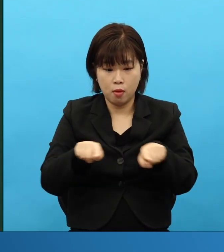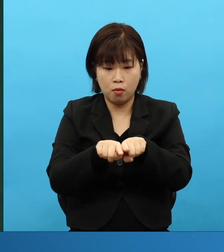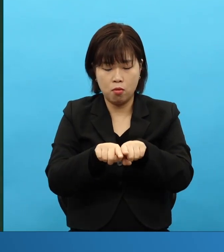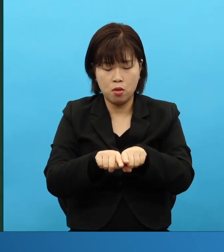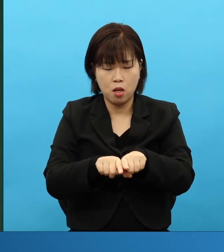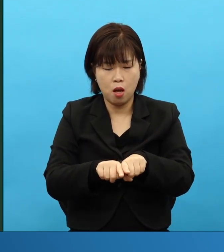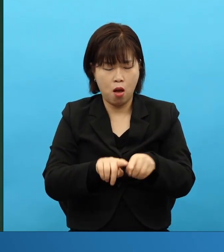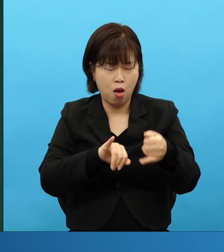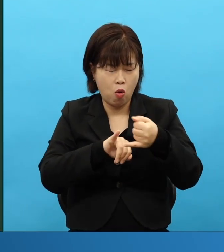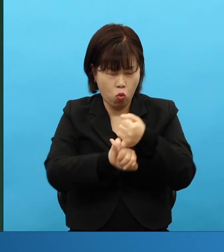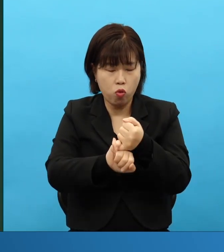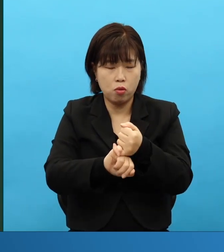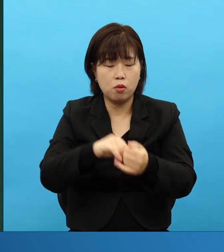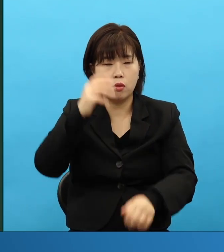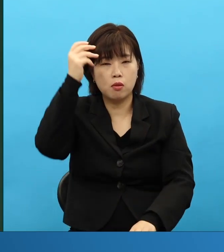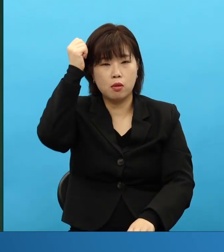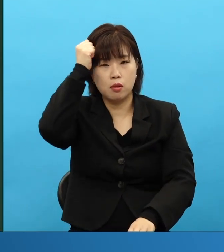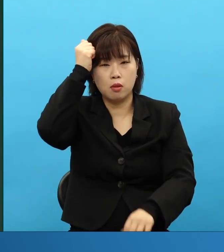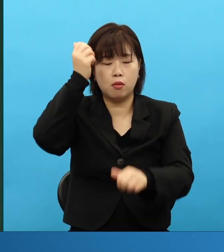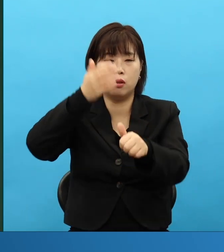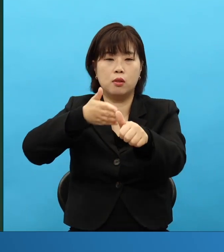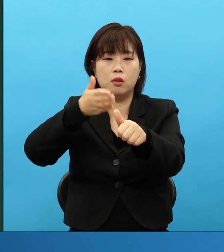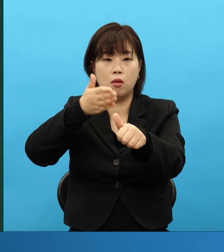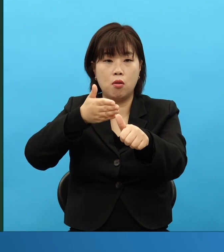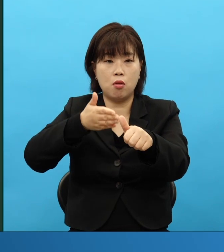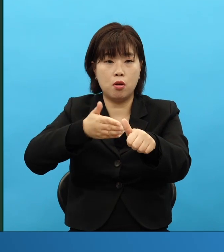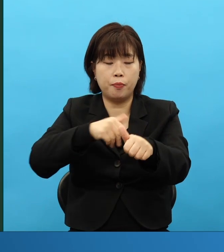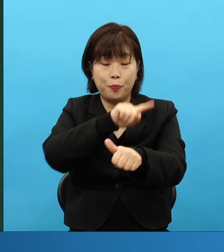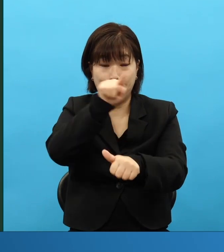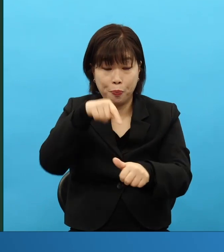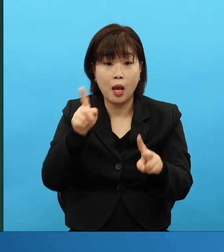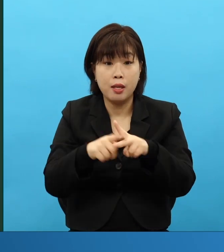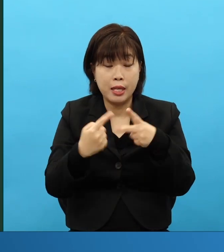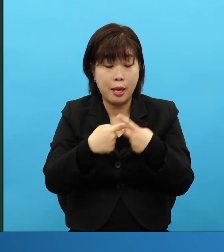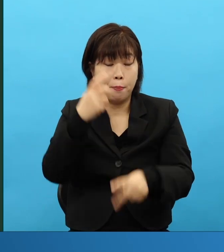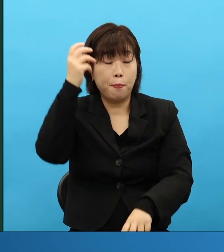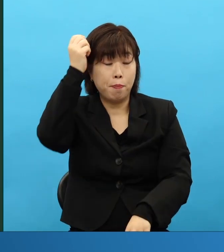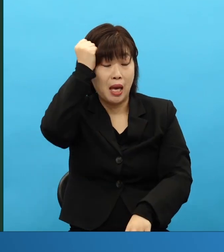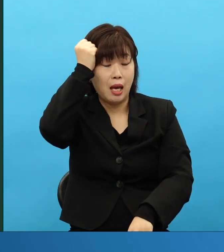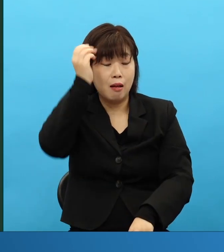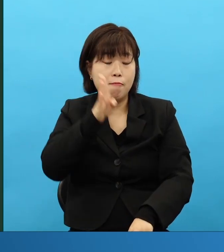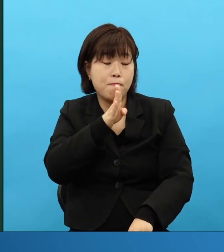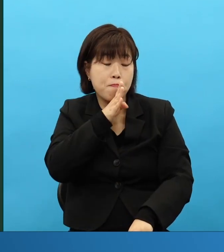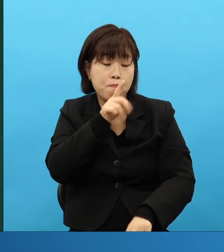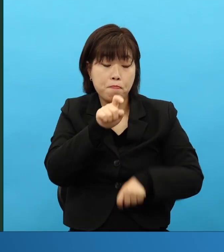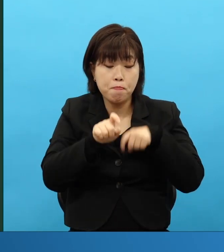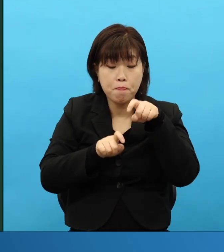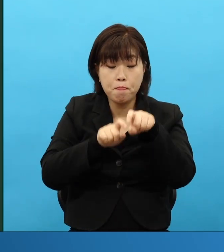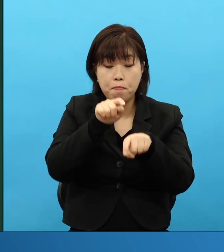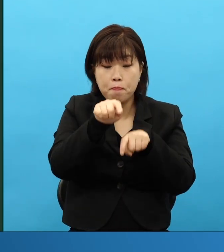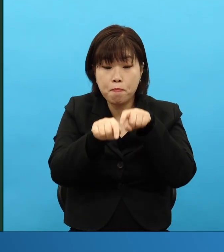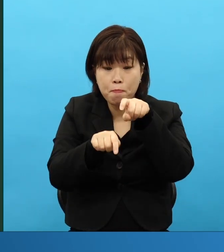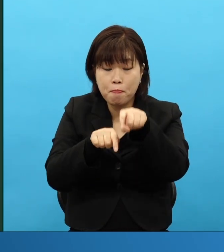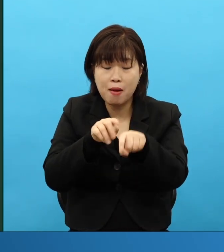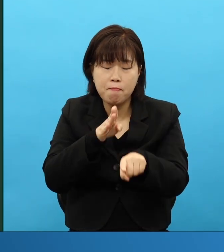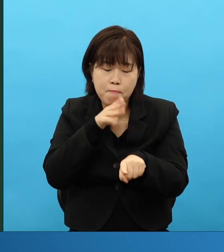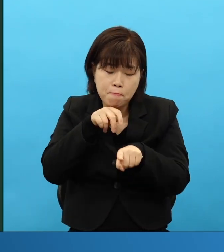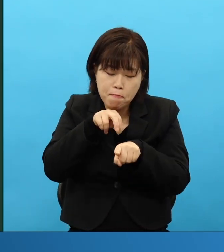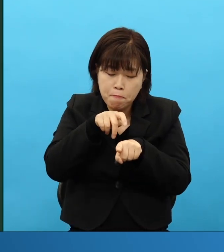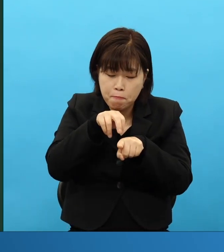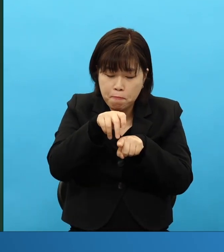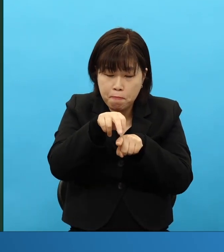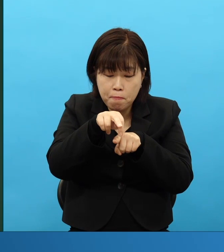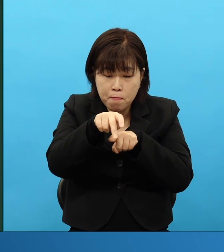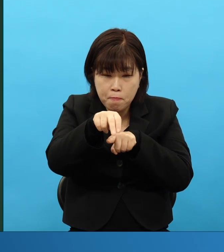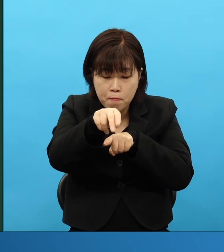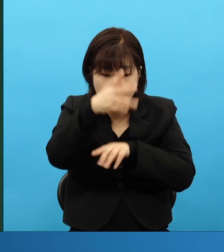도전 정도가 아닙니다. 앞서가는 거예요. It goes more than challenging. You are going 미리 ahead. 지금 우리는 그냥 전도가 아니고요.